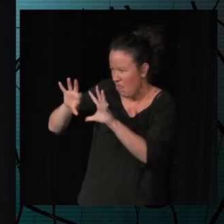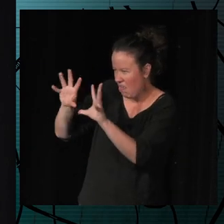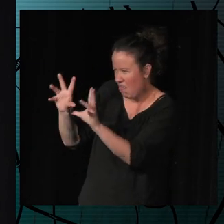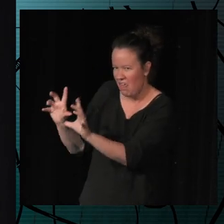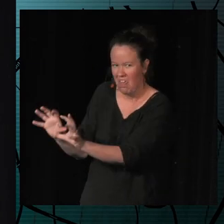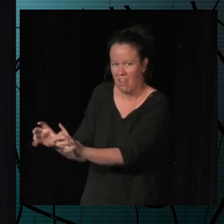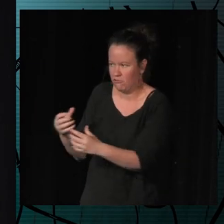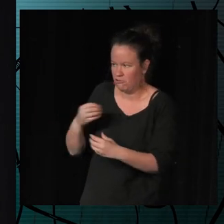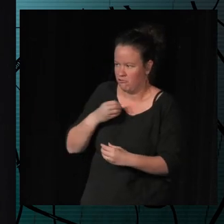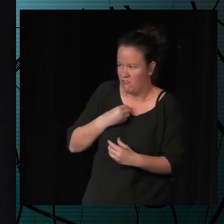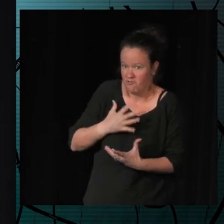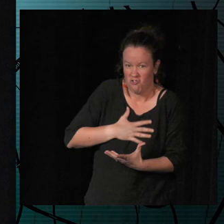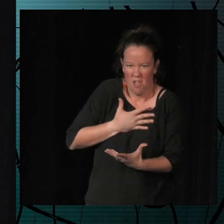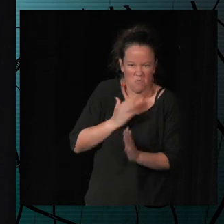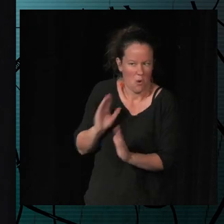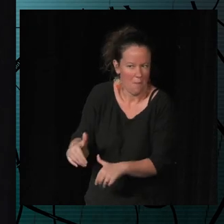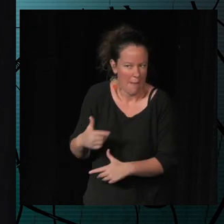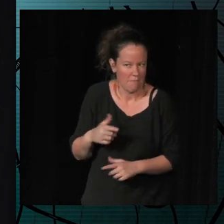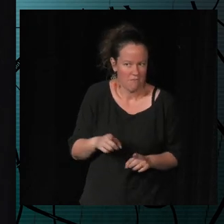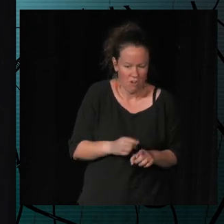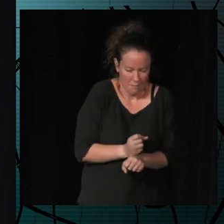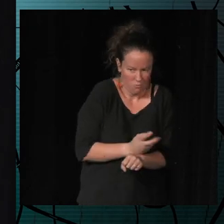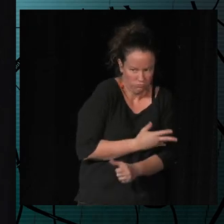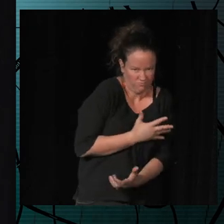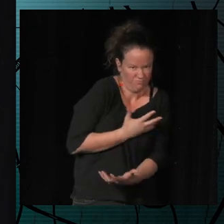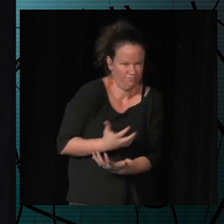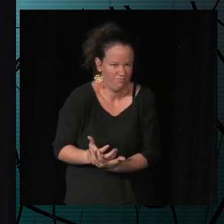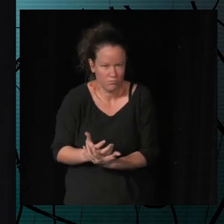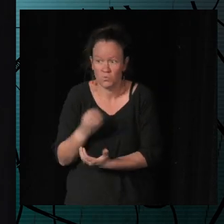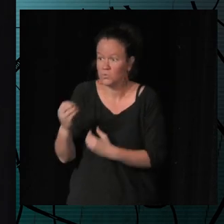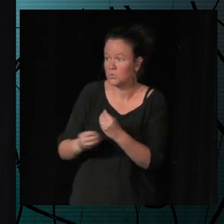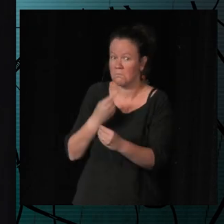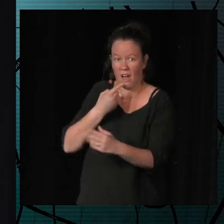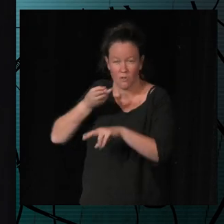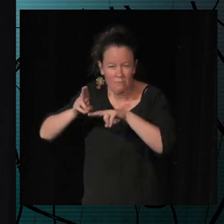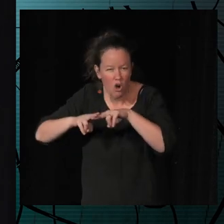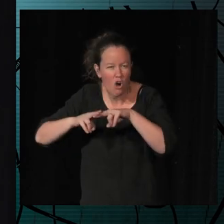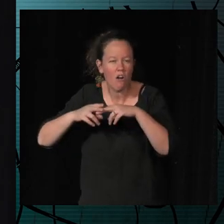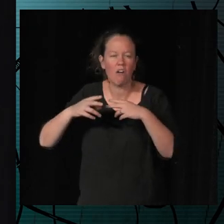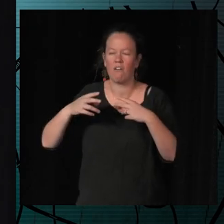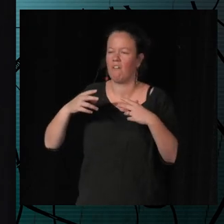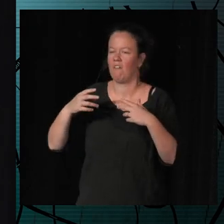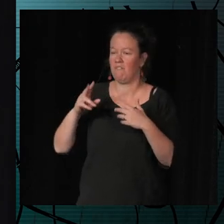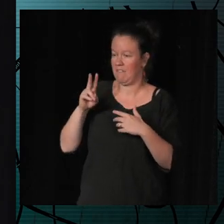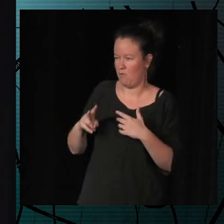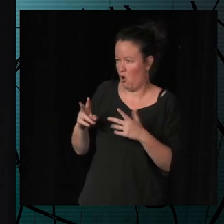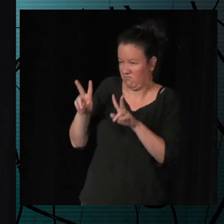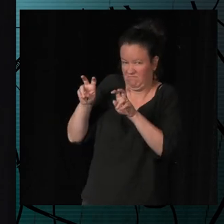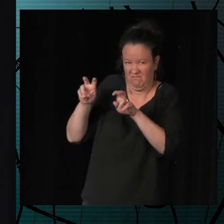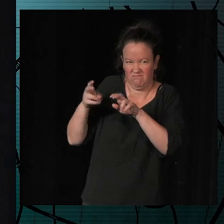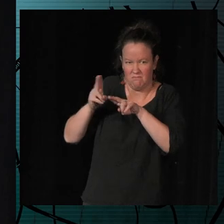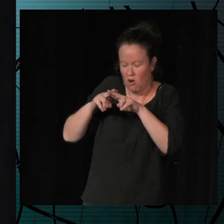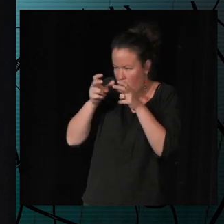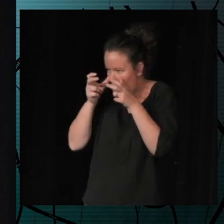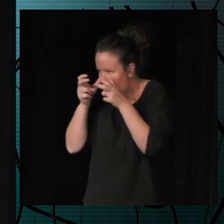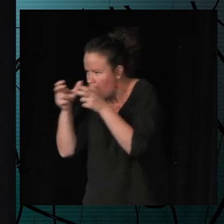comme tu le disais dans la mise en scène aussi peut-être de la mort qui peut aussi être intégré dans le dans les jeux aussi le le le l'aspect mortbeid euh et